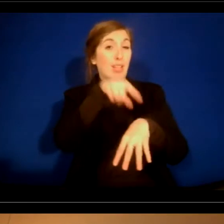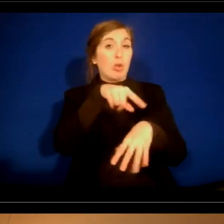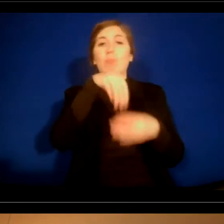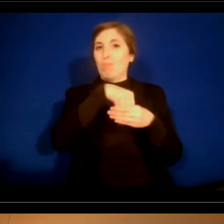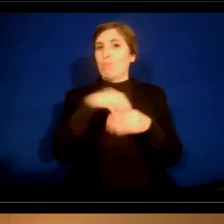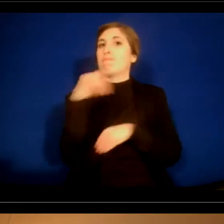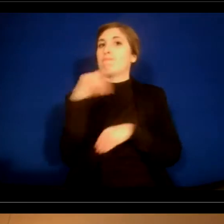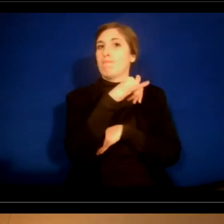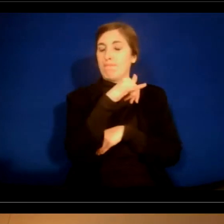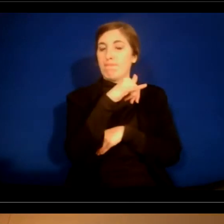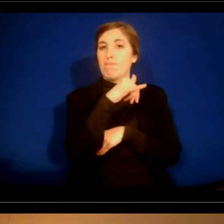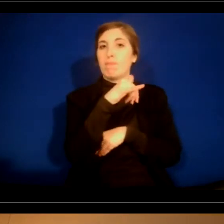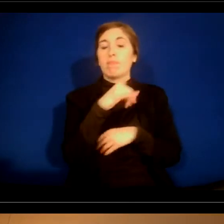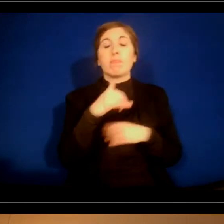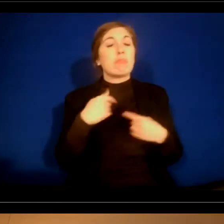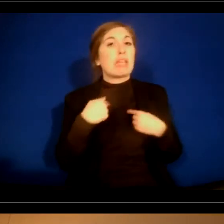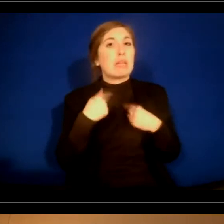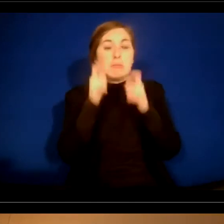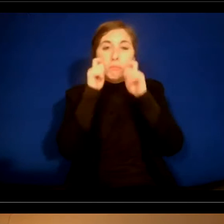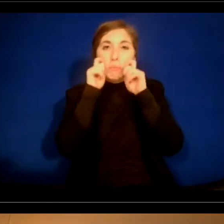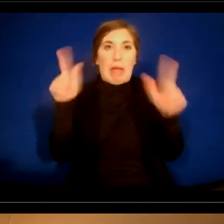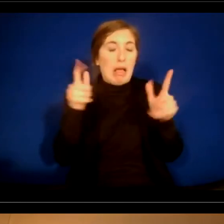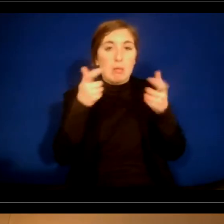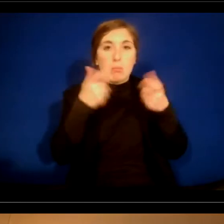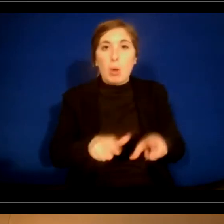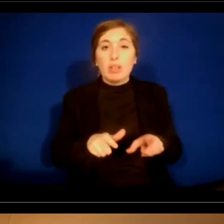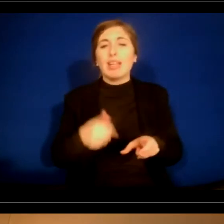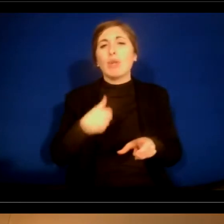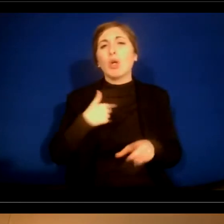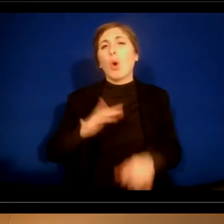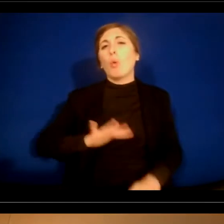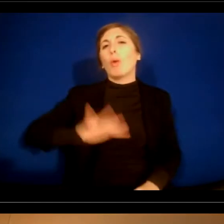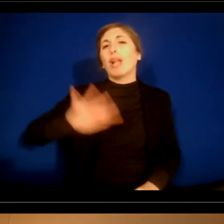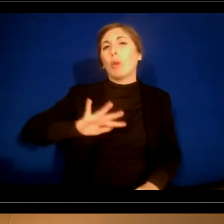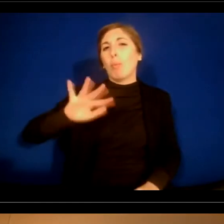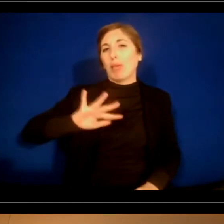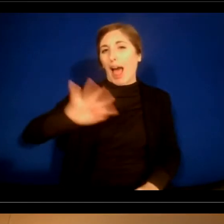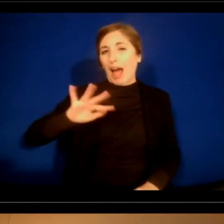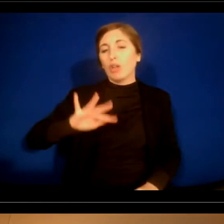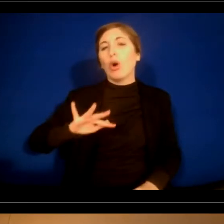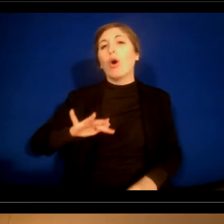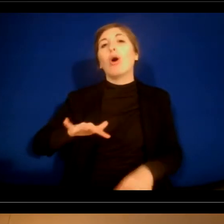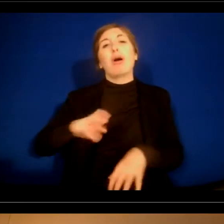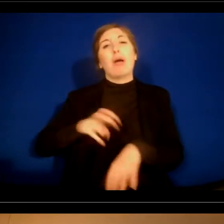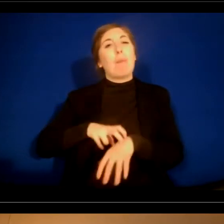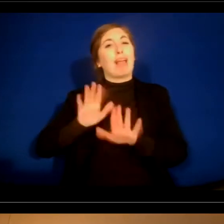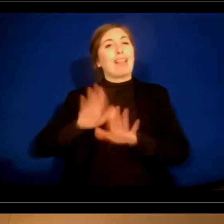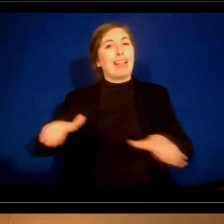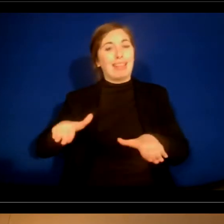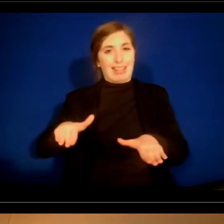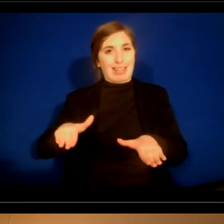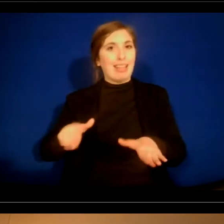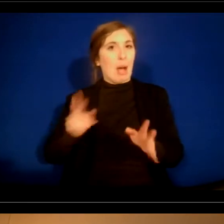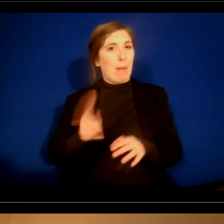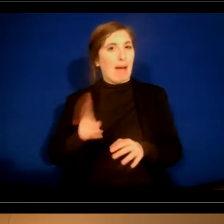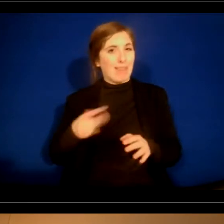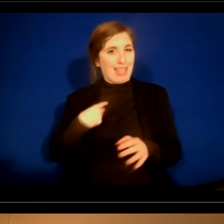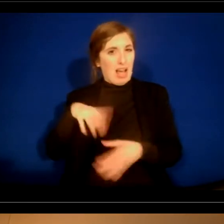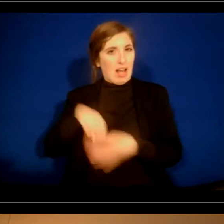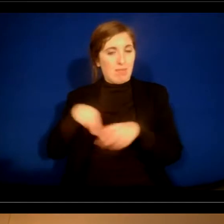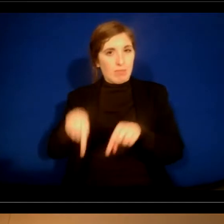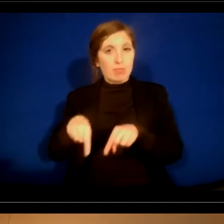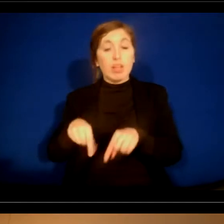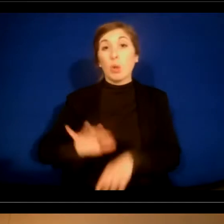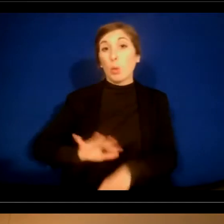E la cosa incredibile, io lavoro al quinto piano nella pediatria di Pavia, e al quarto piano ci sono ricoverati i pazienti